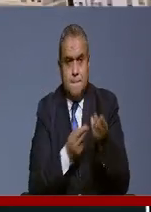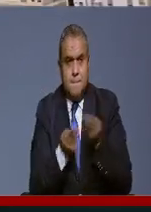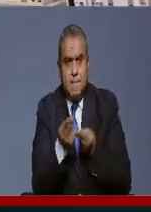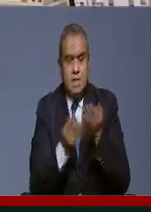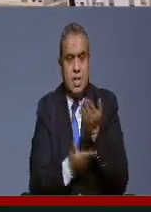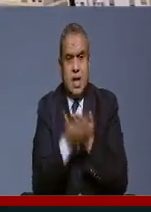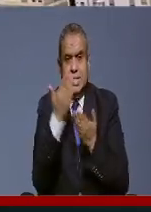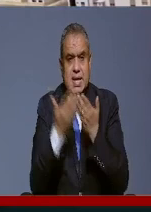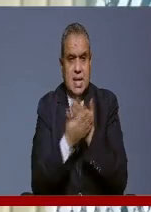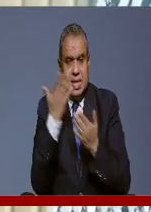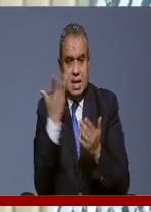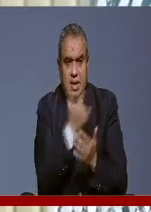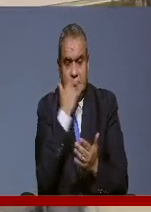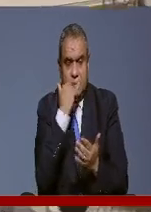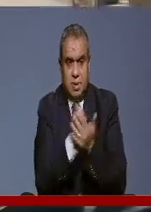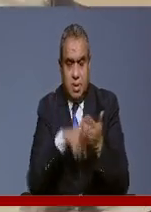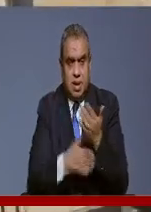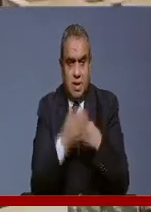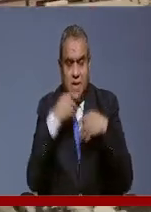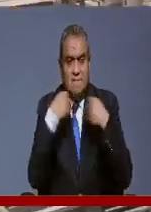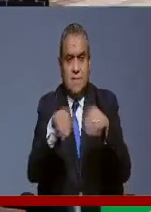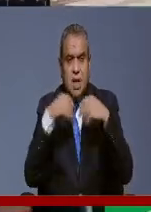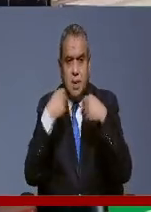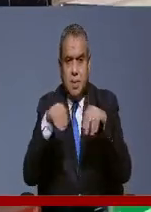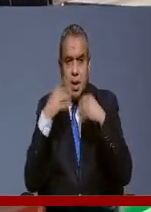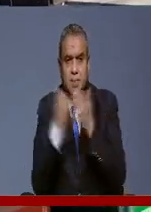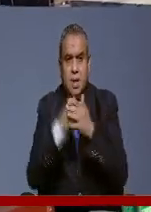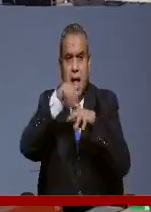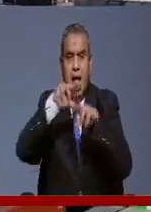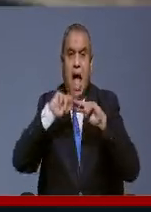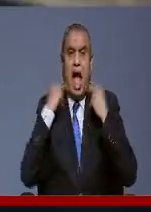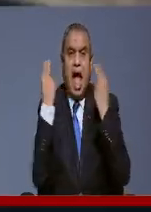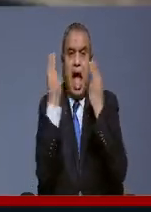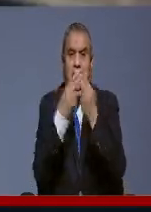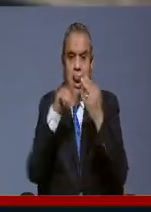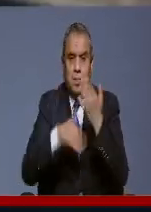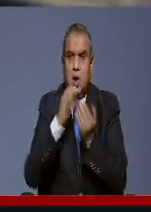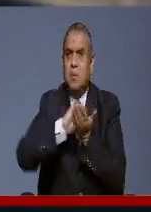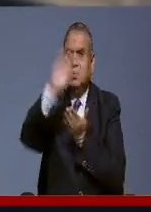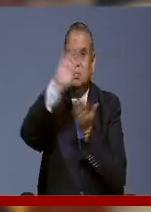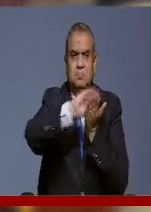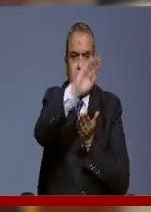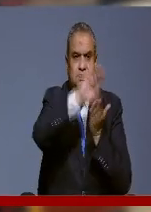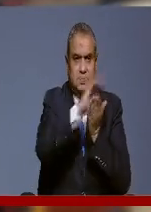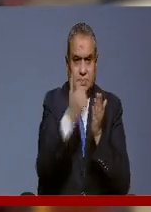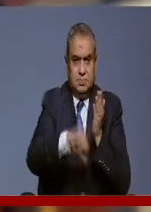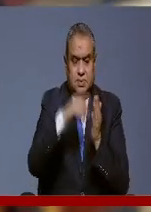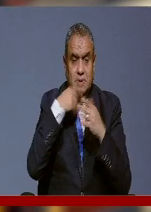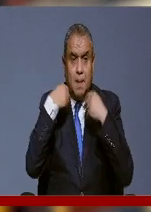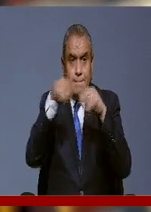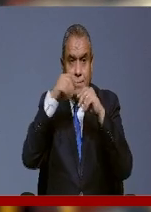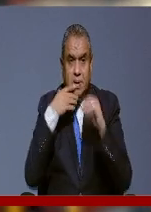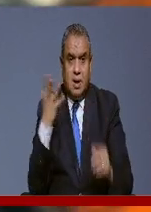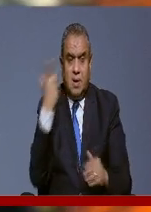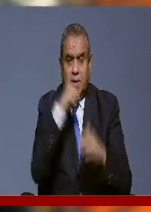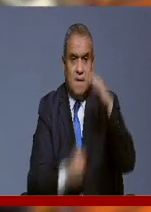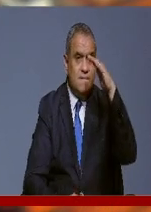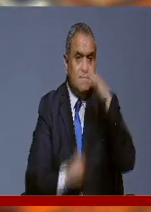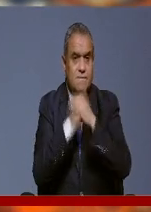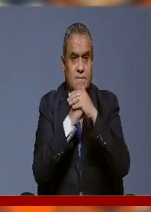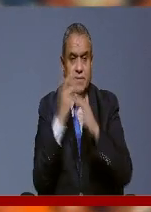للنور وكل سوق اتفتح لمنتجاتنا في العالم فارتفعت قيمه صادراتنا علشان تكون